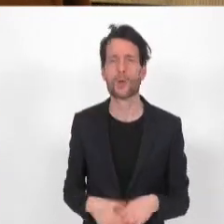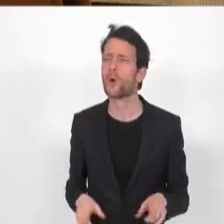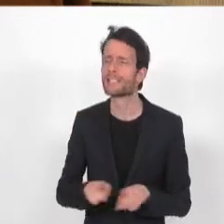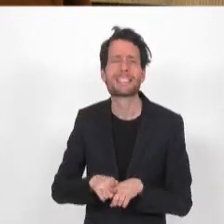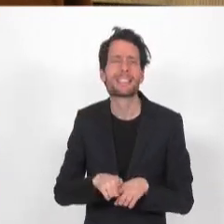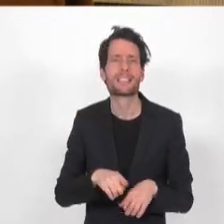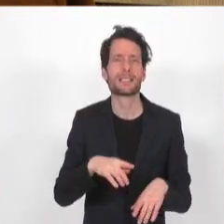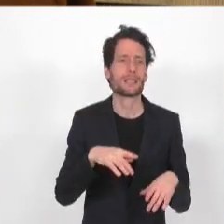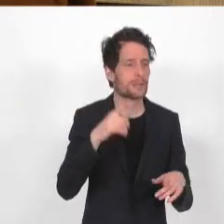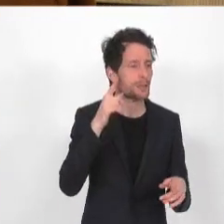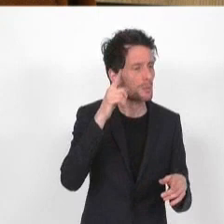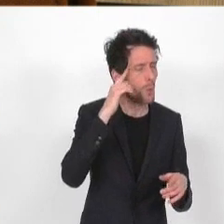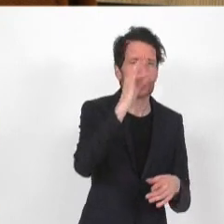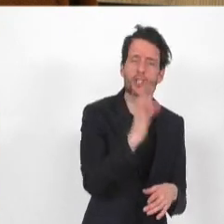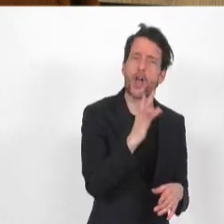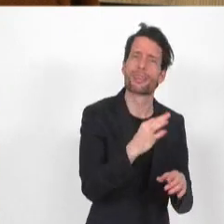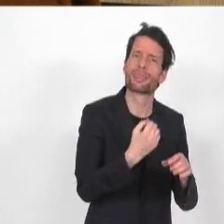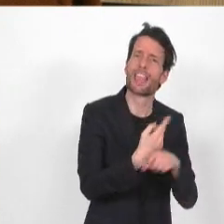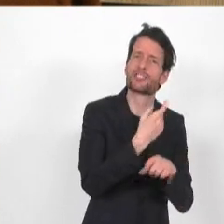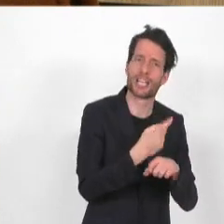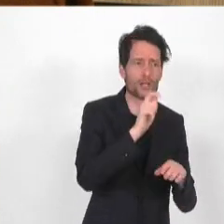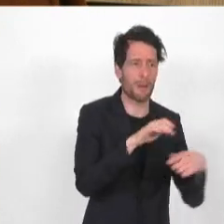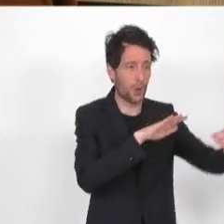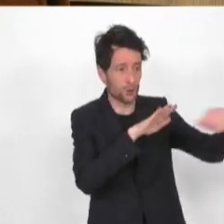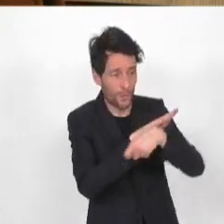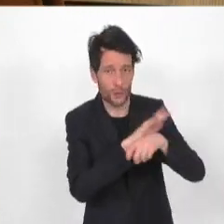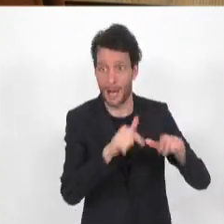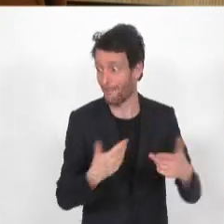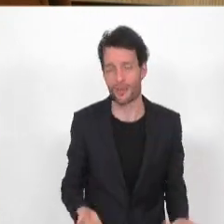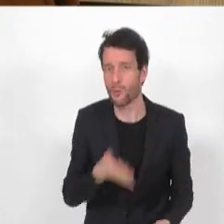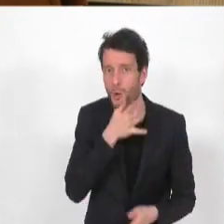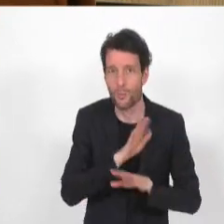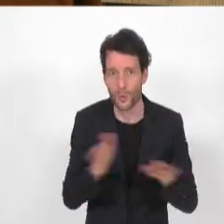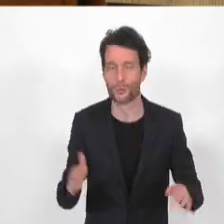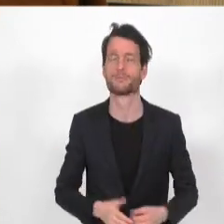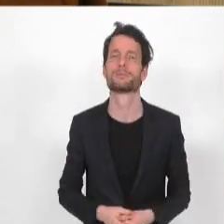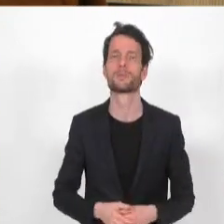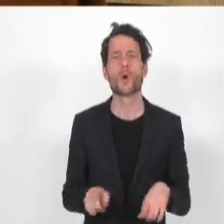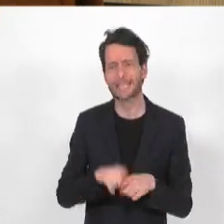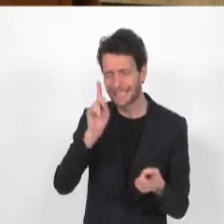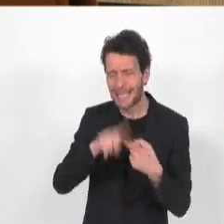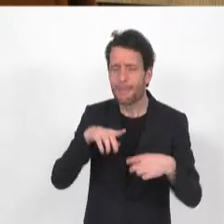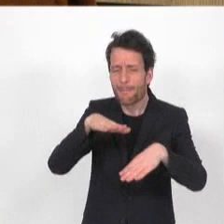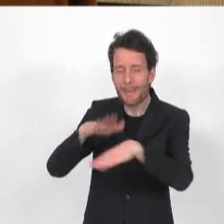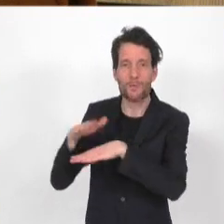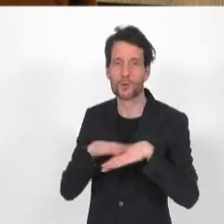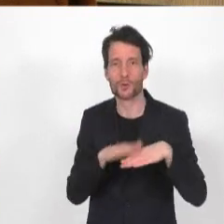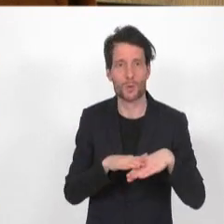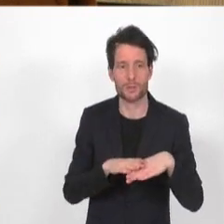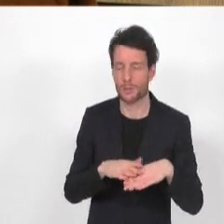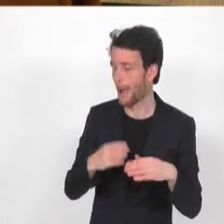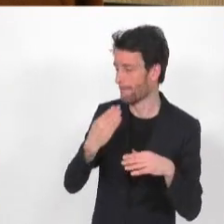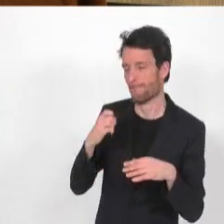bonifié à la tonne de déchets plastiques. Enfin, l'insuffisance de la MEL sur le volet prévention fait que la production de déchets